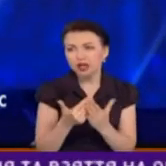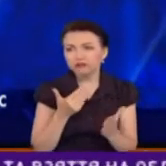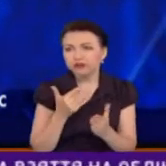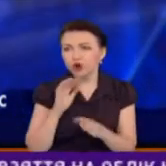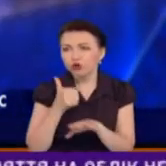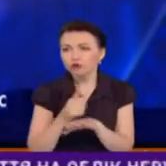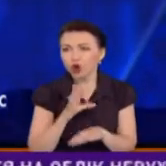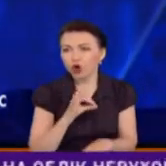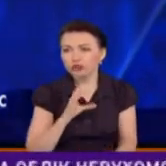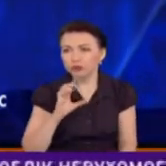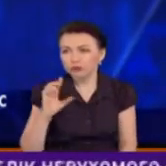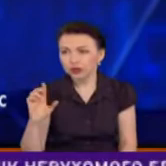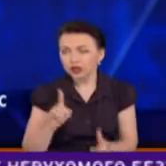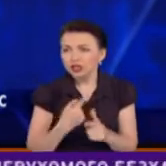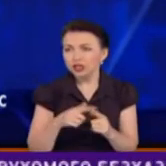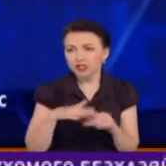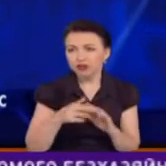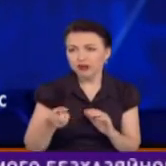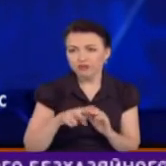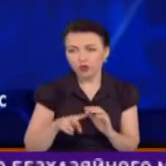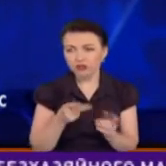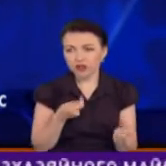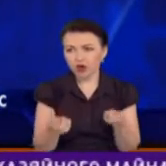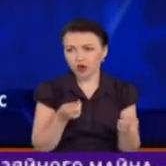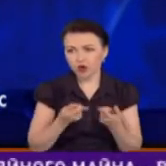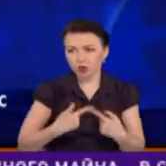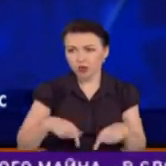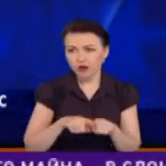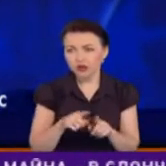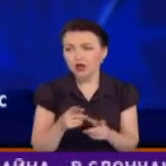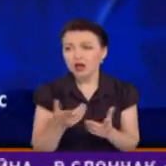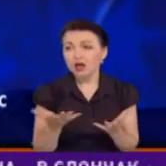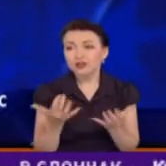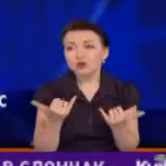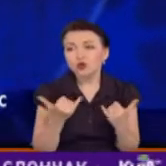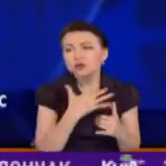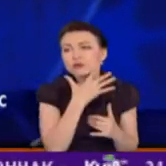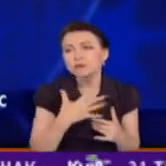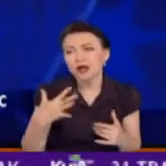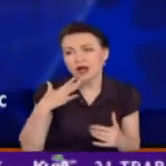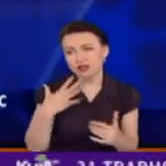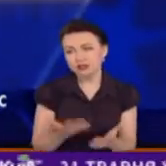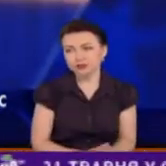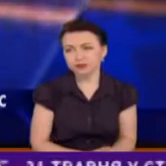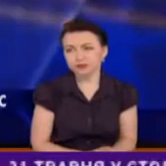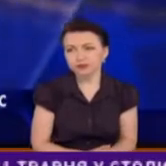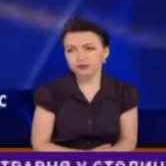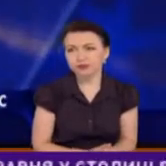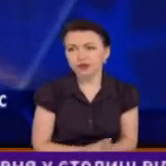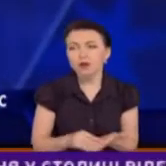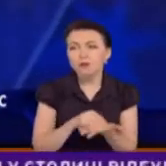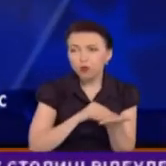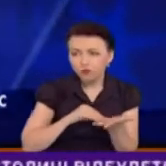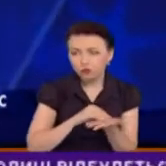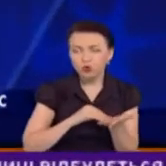ОСББ, або від некваліфікованої керуючої компанії, яких сьогодні безліч. Розумієте? На жаль, превеликий,